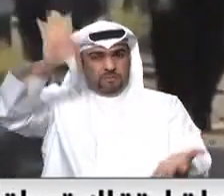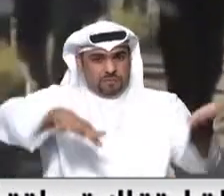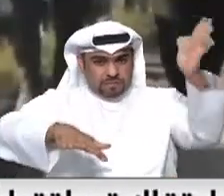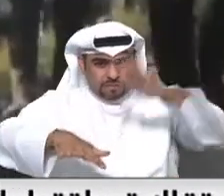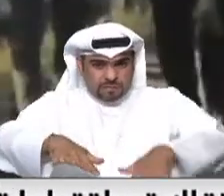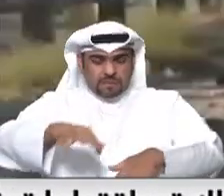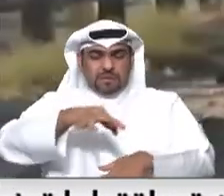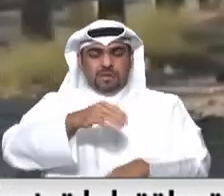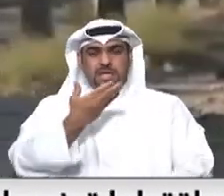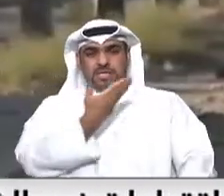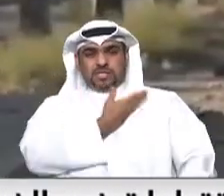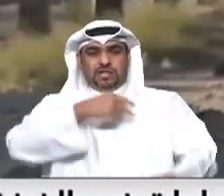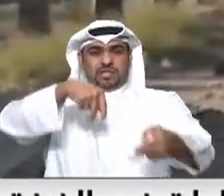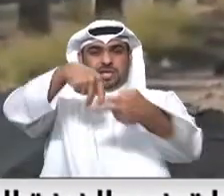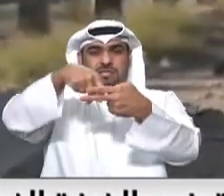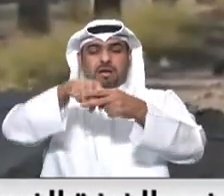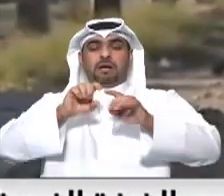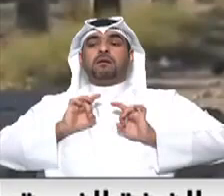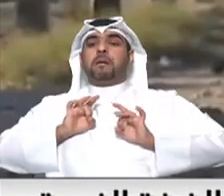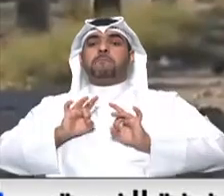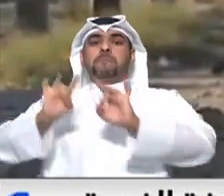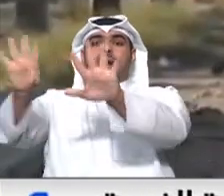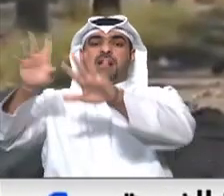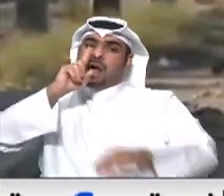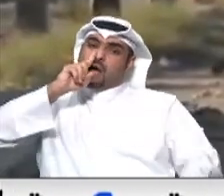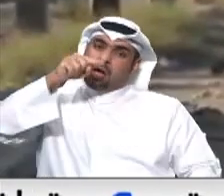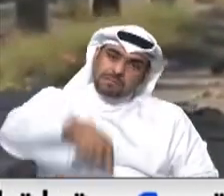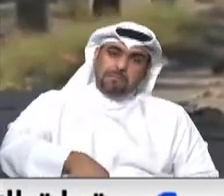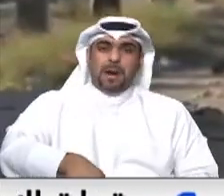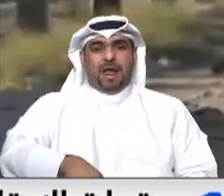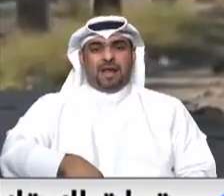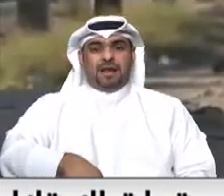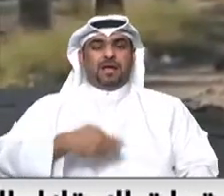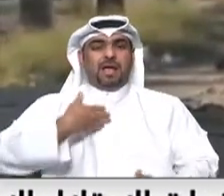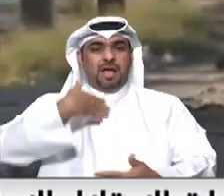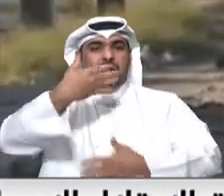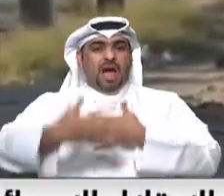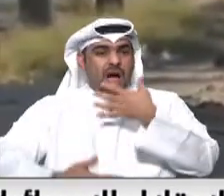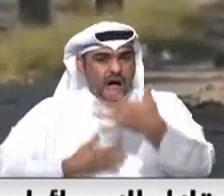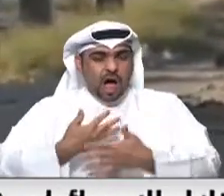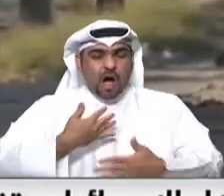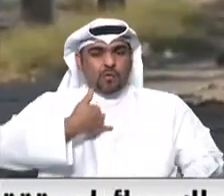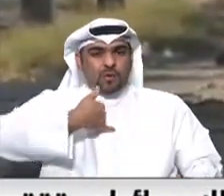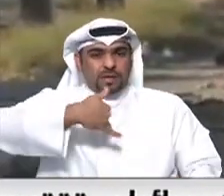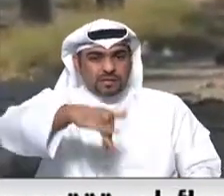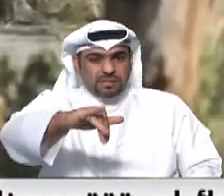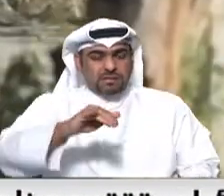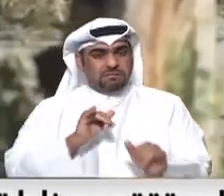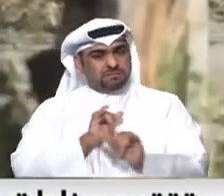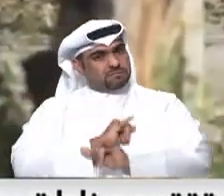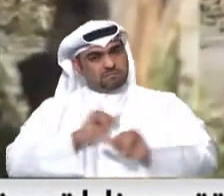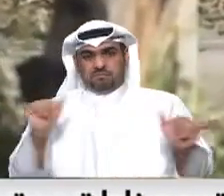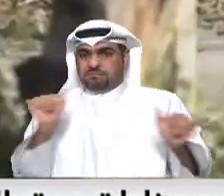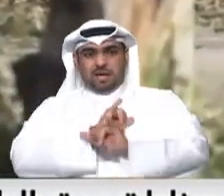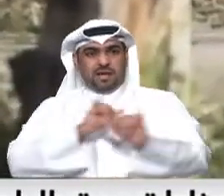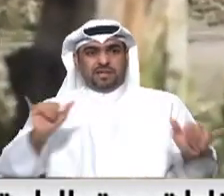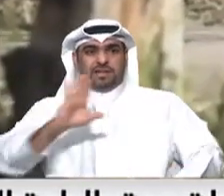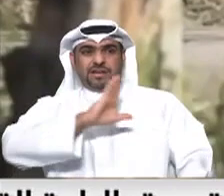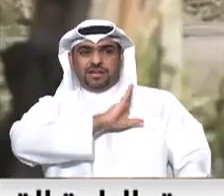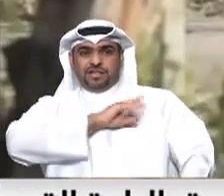خلال الاسابيع الماضيه. حاولوا ذلك لكنها محاولات لم تنجح بعد ان منعهم جنود